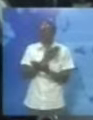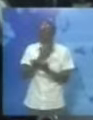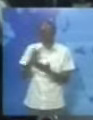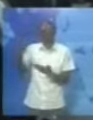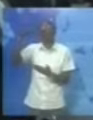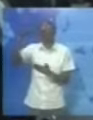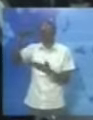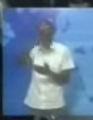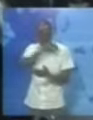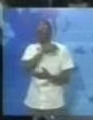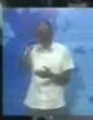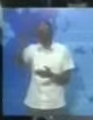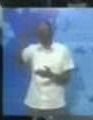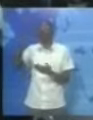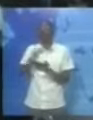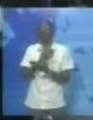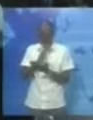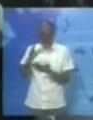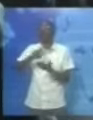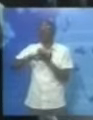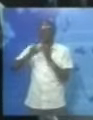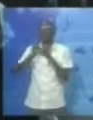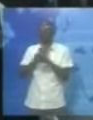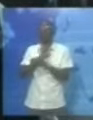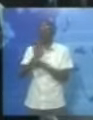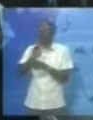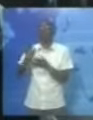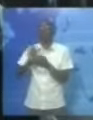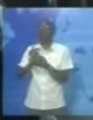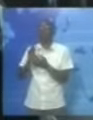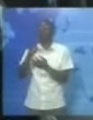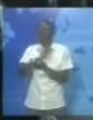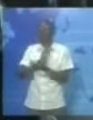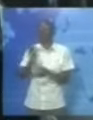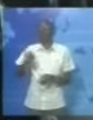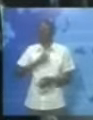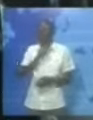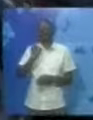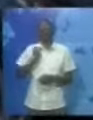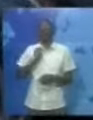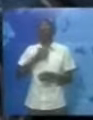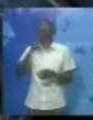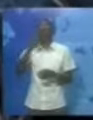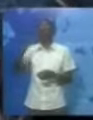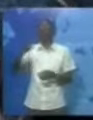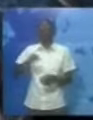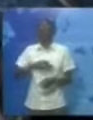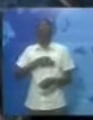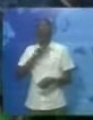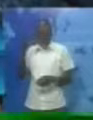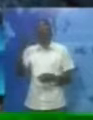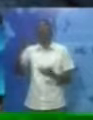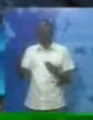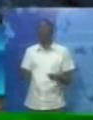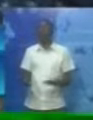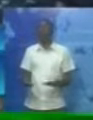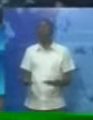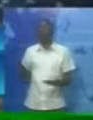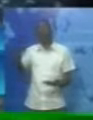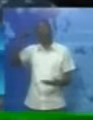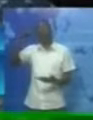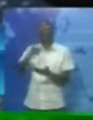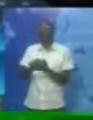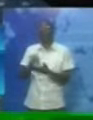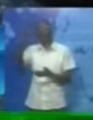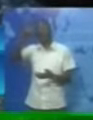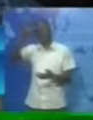l'Université Saint-Thomas d'Aquin et des projections de films. On est très fiers, hein, comme je disais tout à l'heure, et puis donc c'est pour ça qu'on est présent là. Là, il y a son